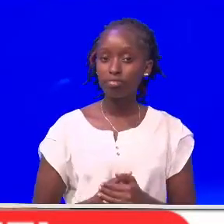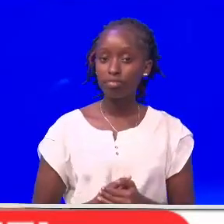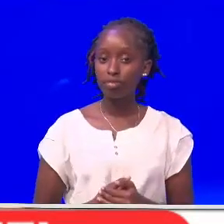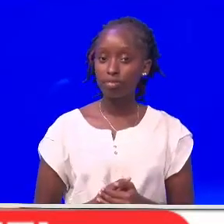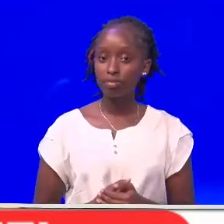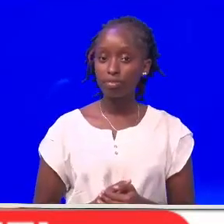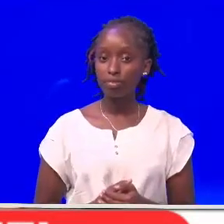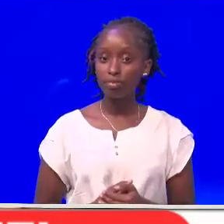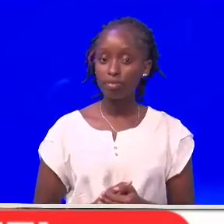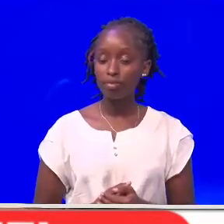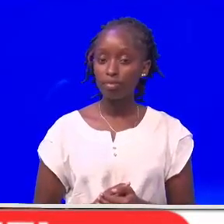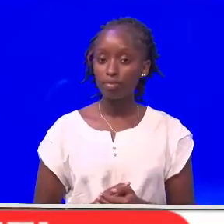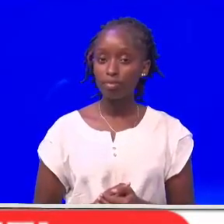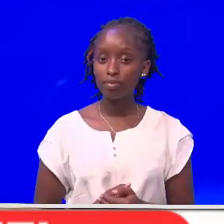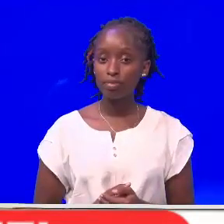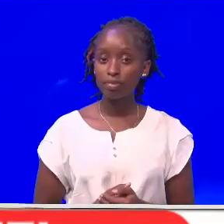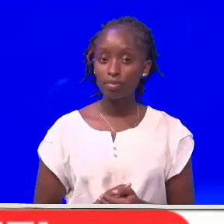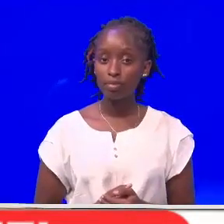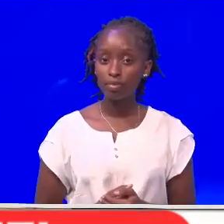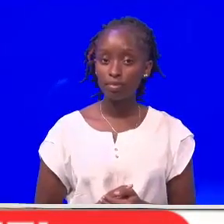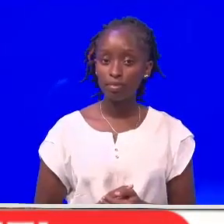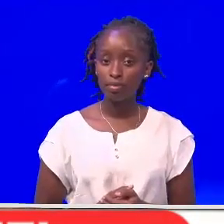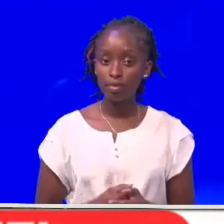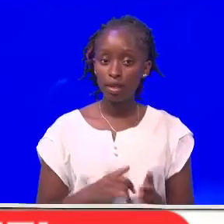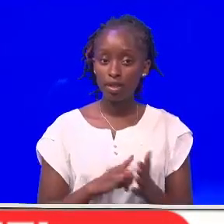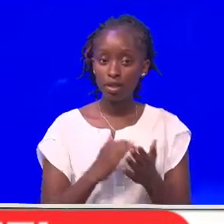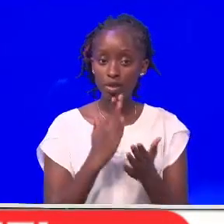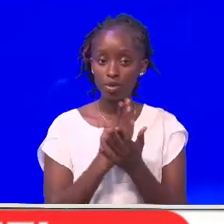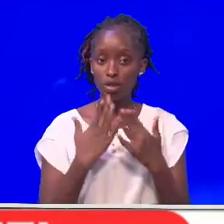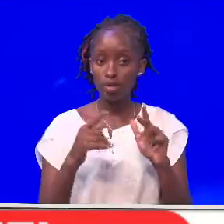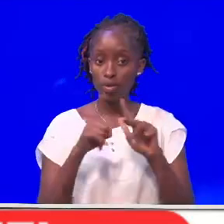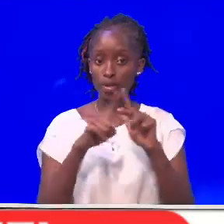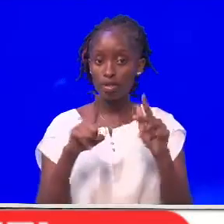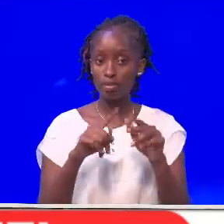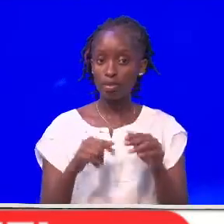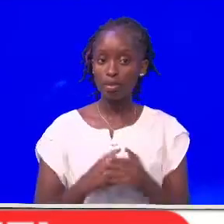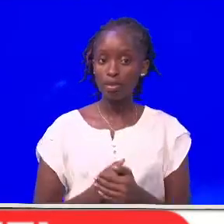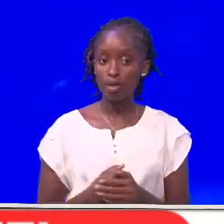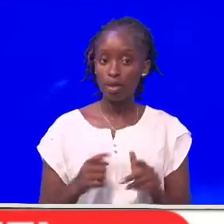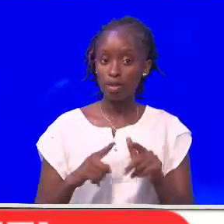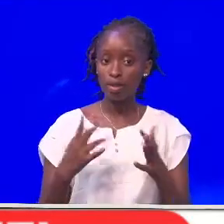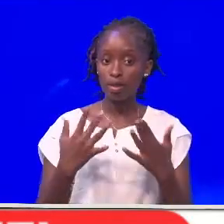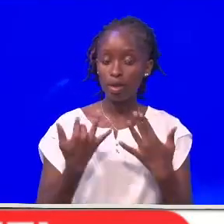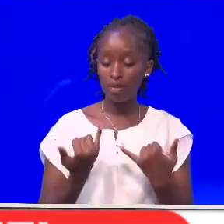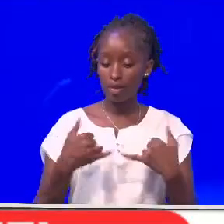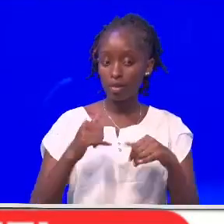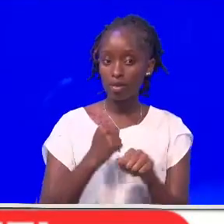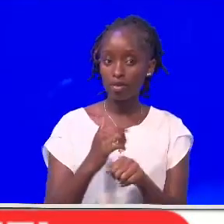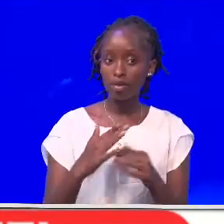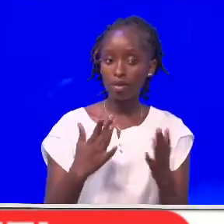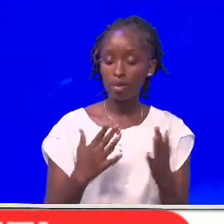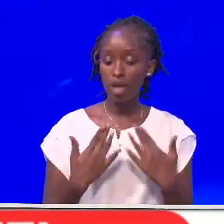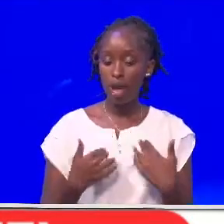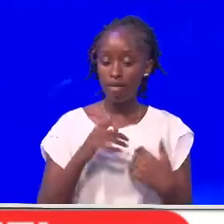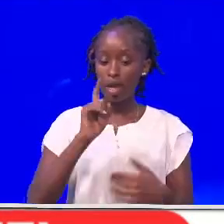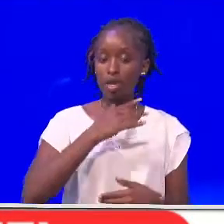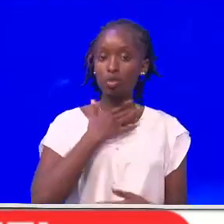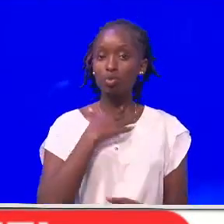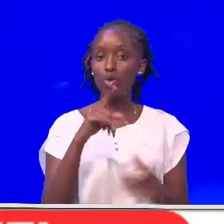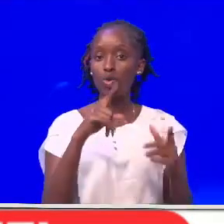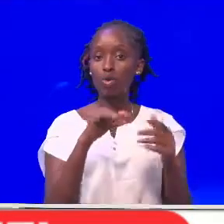Ha? Yuko kitambi kweli? Tumeenda? Yes sir! Sasa nikianza kuona wenda kitambi, nitajua mali ya wananchi wa Trans Nzoia iko hapa.